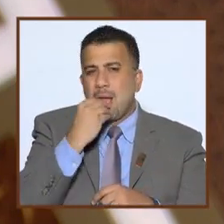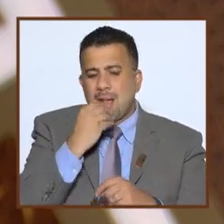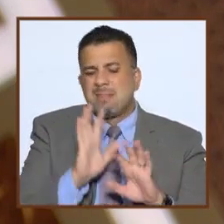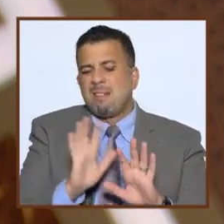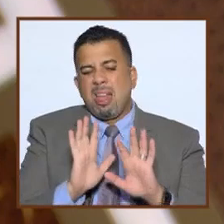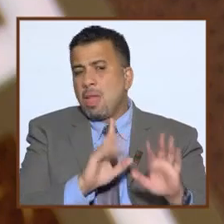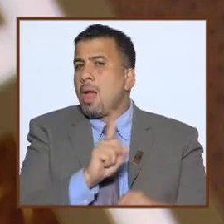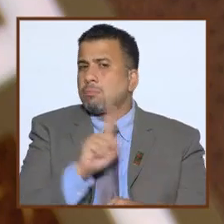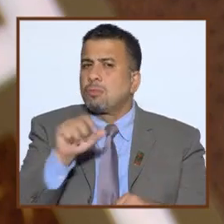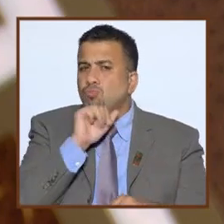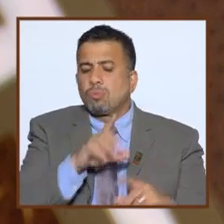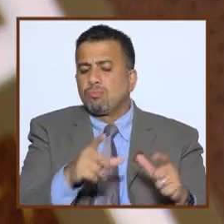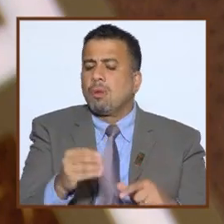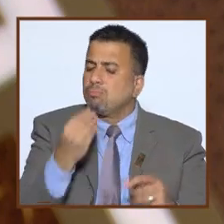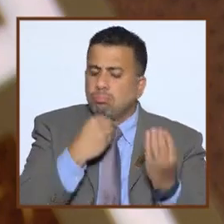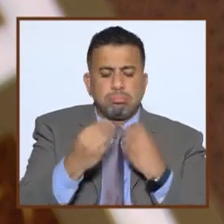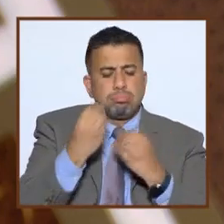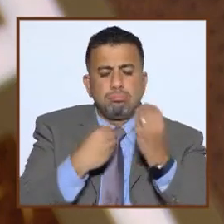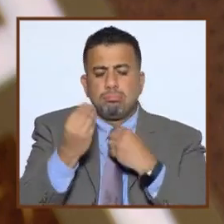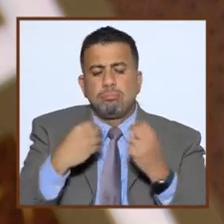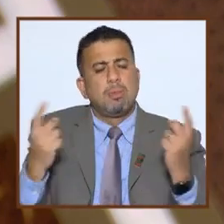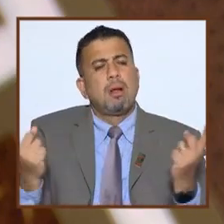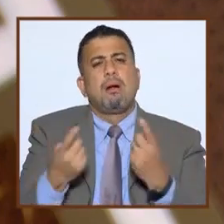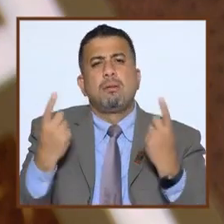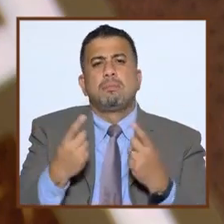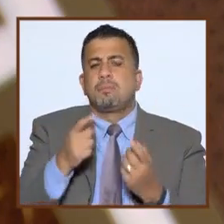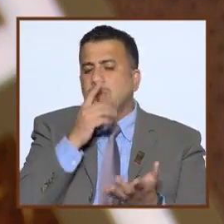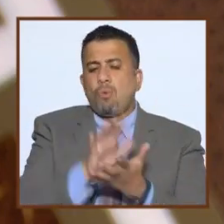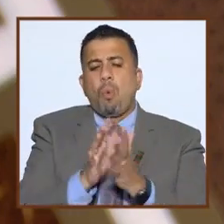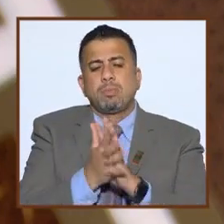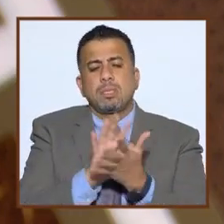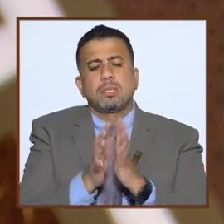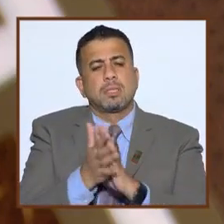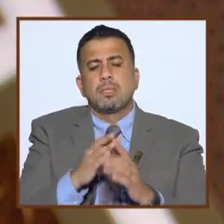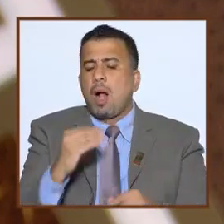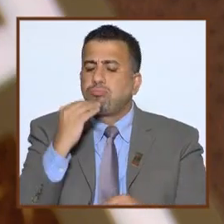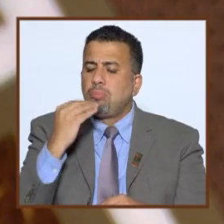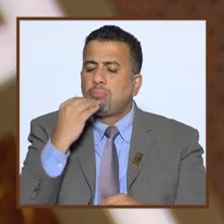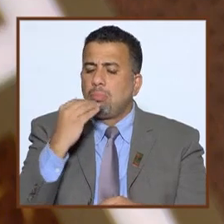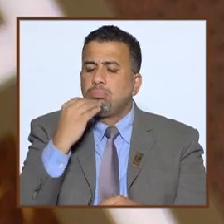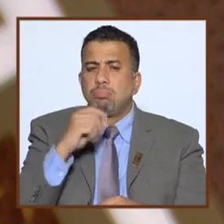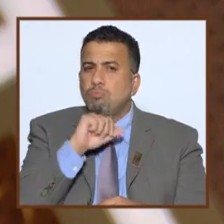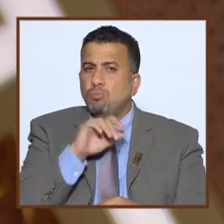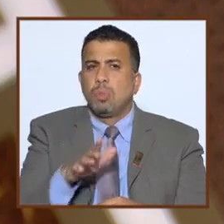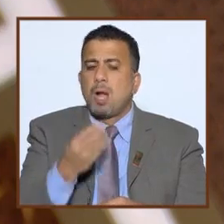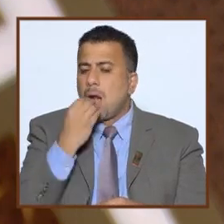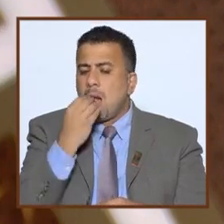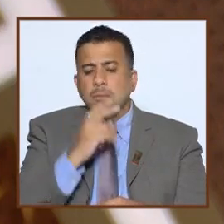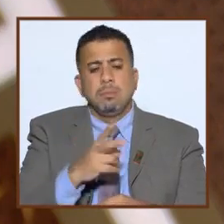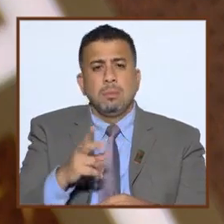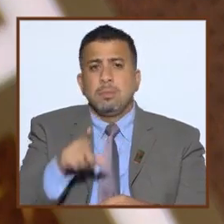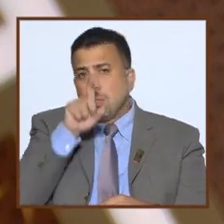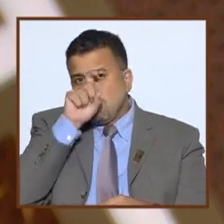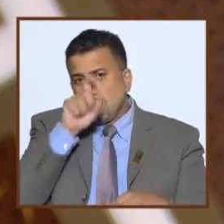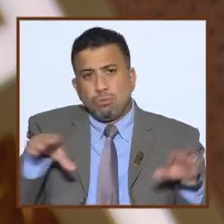او طعام موجود مثلا ياكل موجود خبز الشعير ياكل بقيه الاطعمه اكل